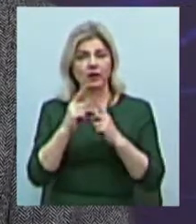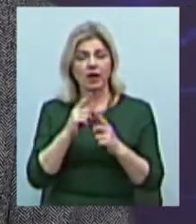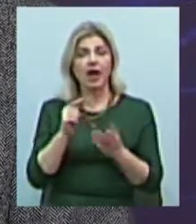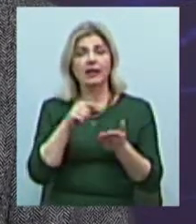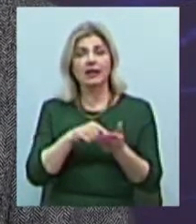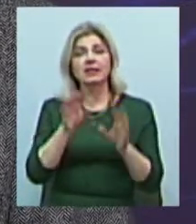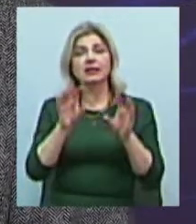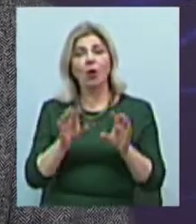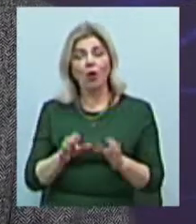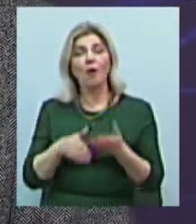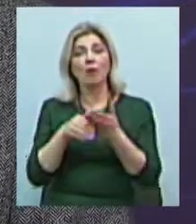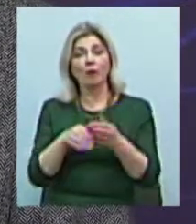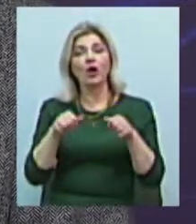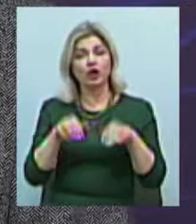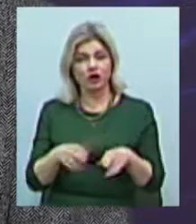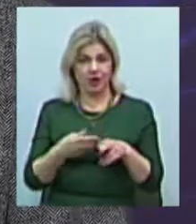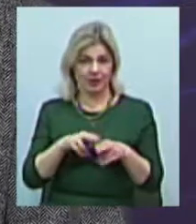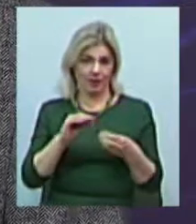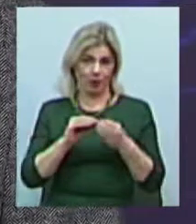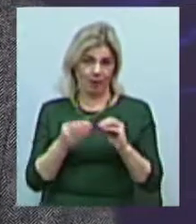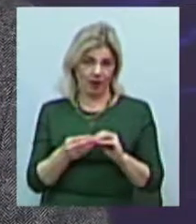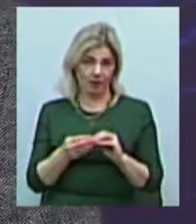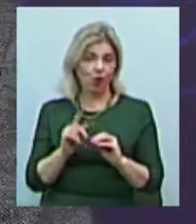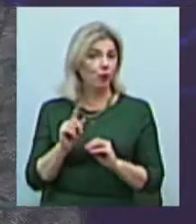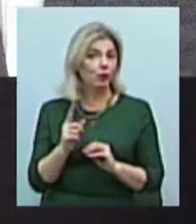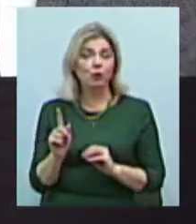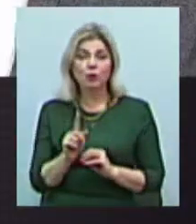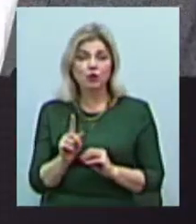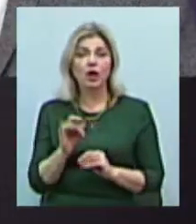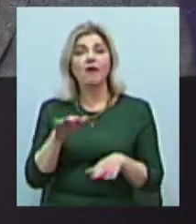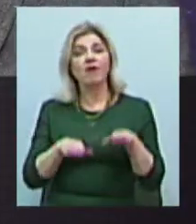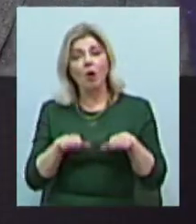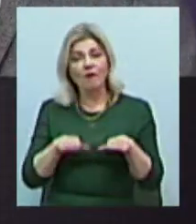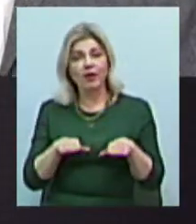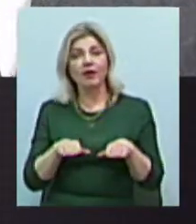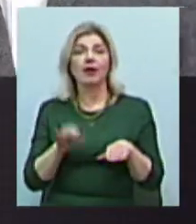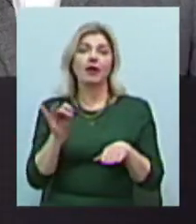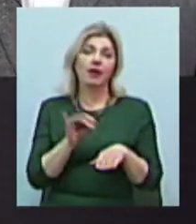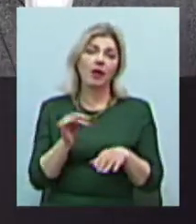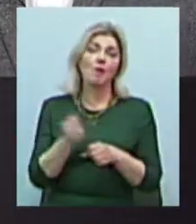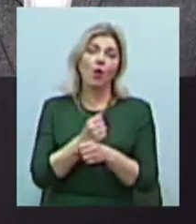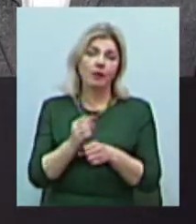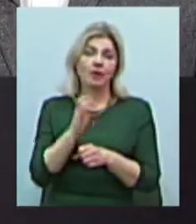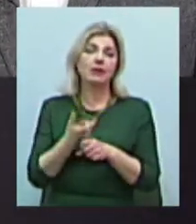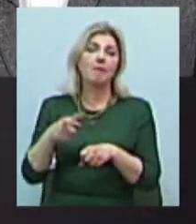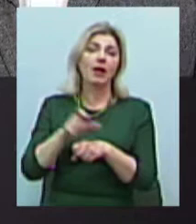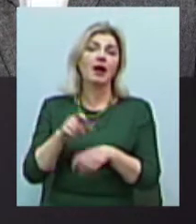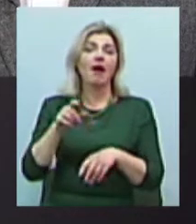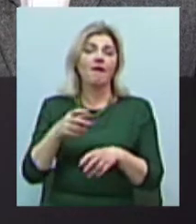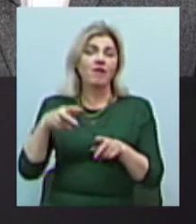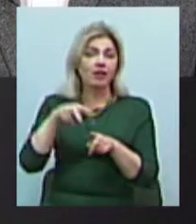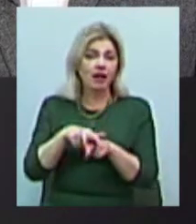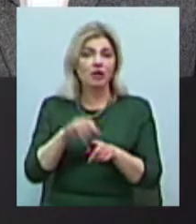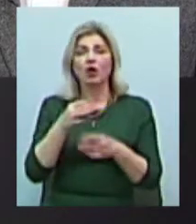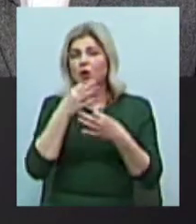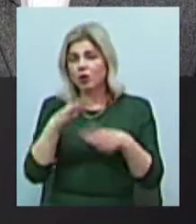законодавчі ініціативи допомагали вирішувати цю проблему в комплексі. Тому що і вагові комплекси, там, і боротьба з перевантаженнями, там, я не знаю, ще